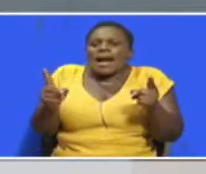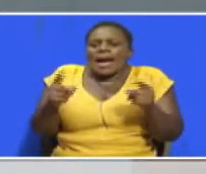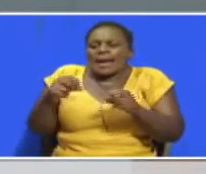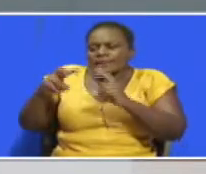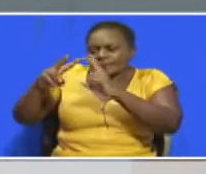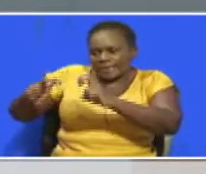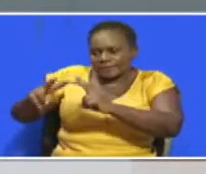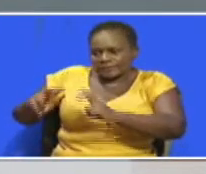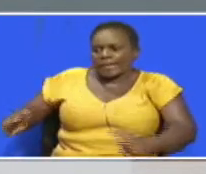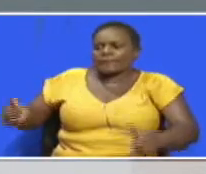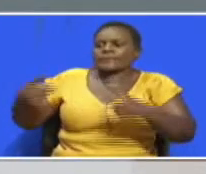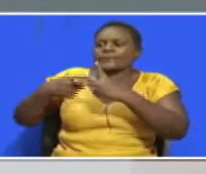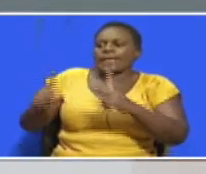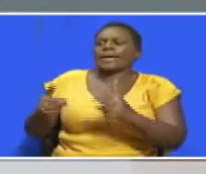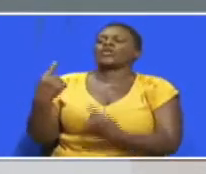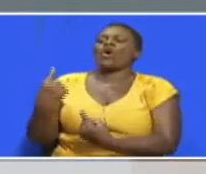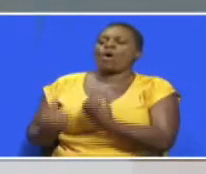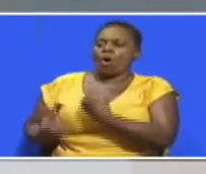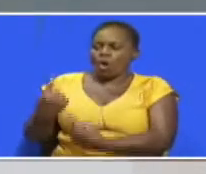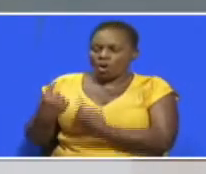dhidi ya wahusika ukipamba moto.